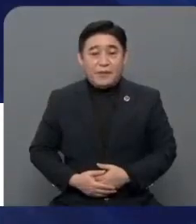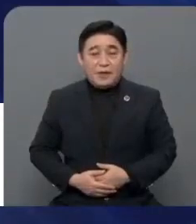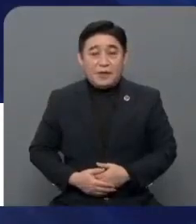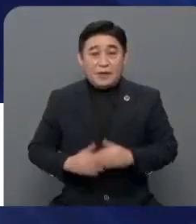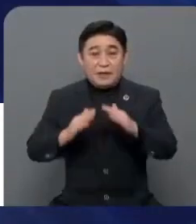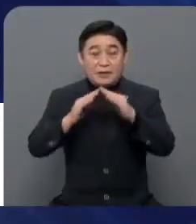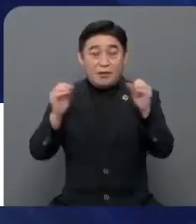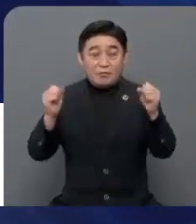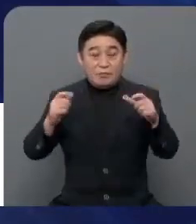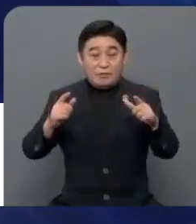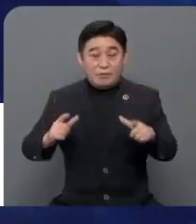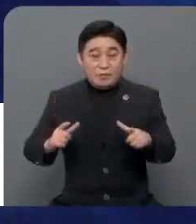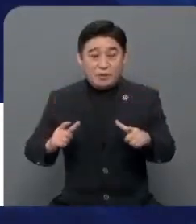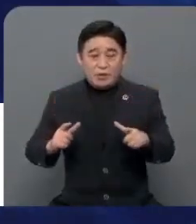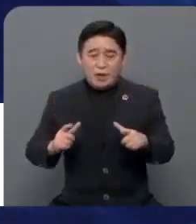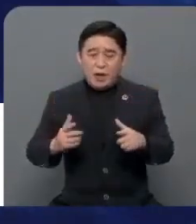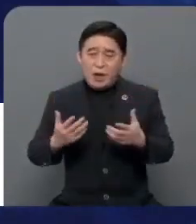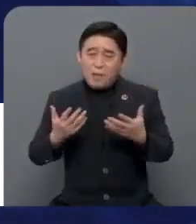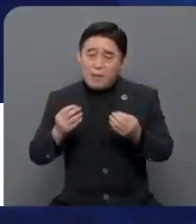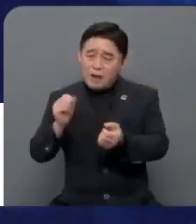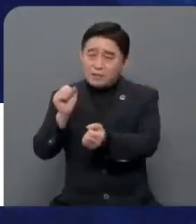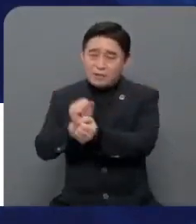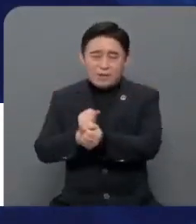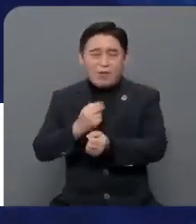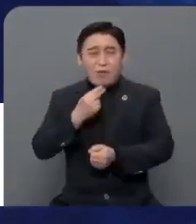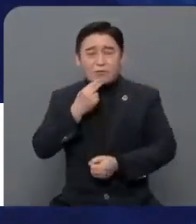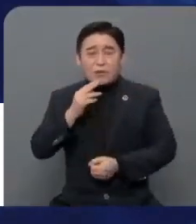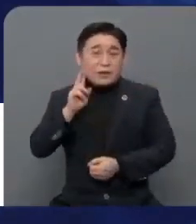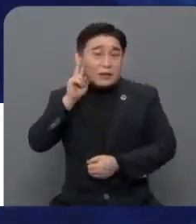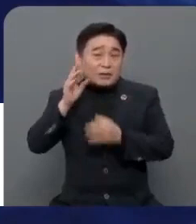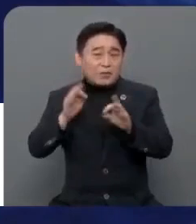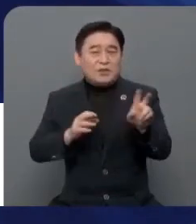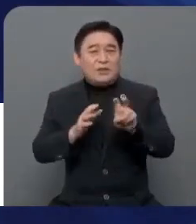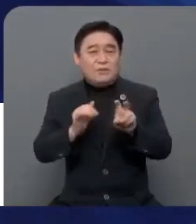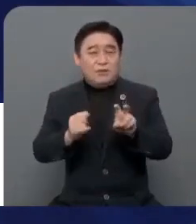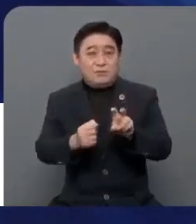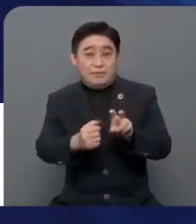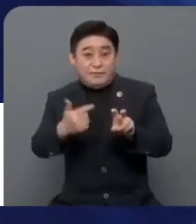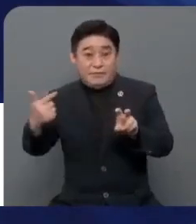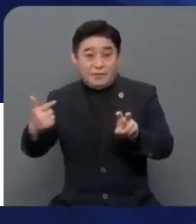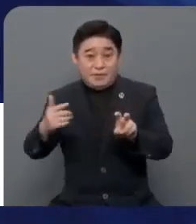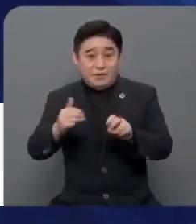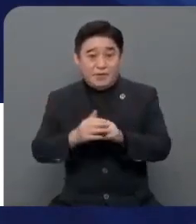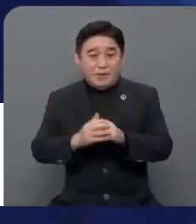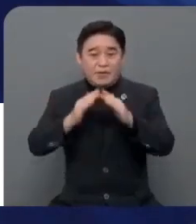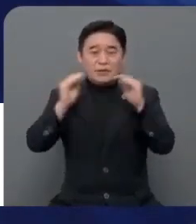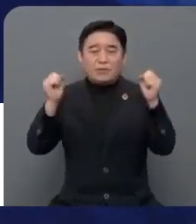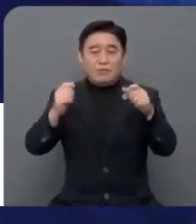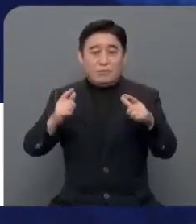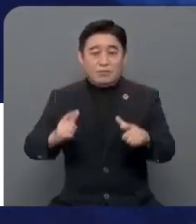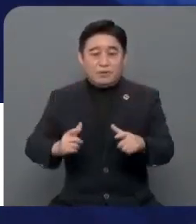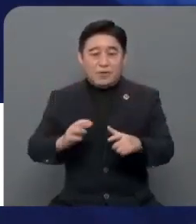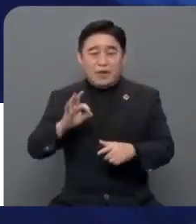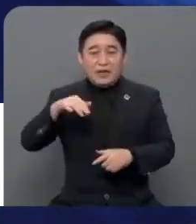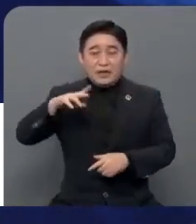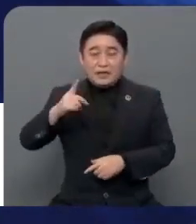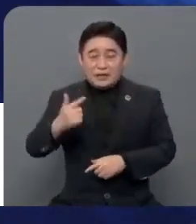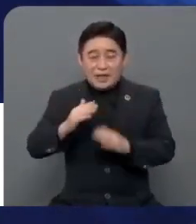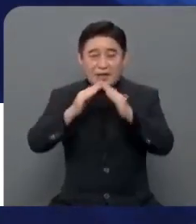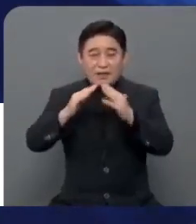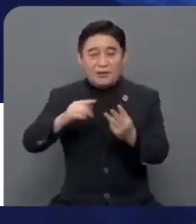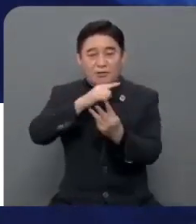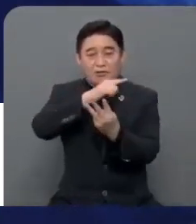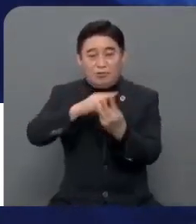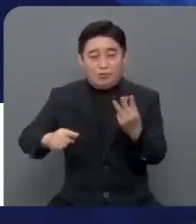상대적으로 확산세가 크지 않았던 전북 지역에서도 이틀 사이 20명이 넘는 확진자가 나왔습니다. 전라북도는